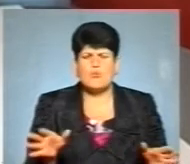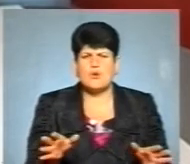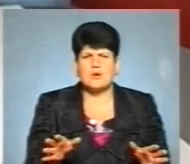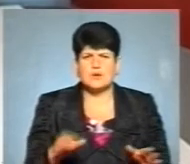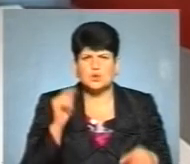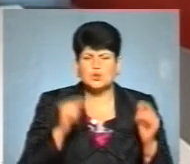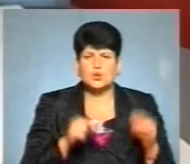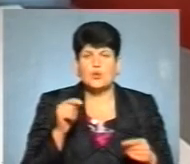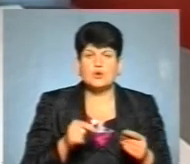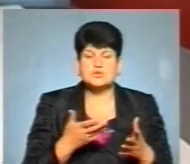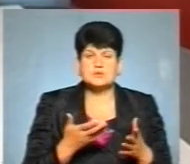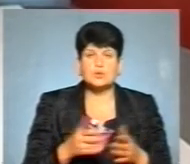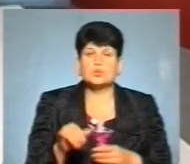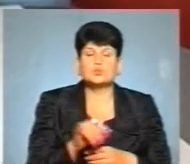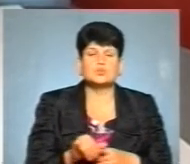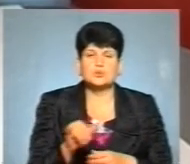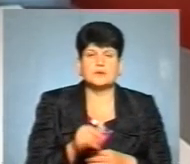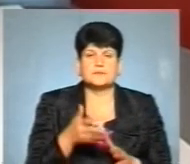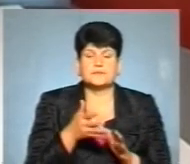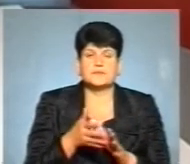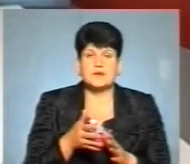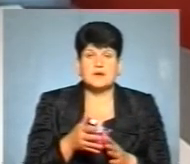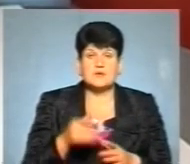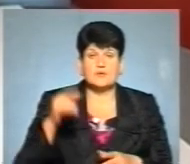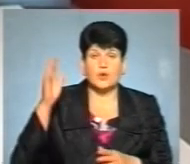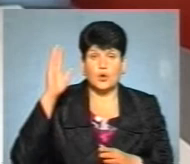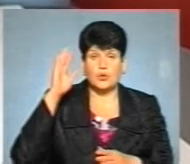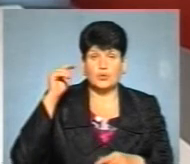підпирає з цієї сторони. Але дощова вода, яка тече з верхів'я,